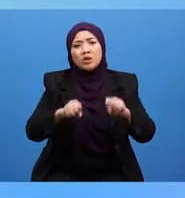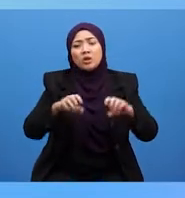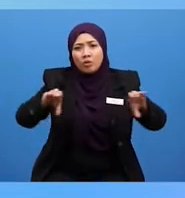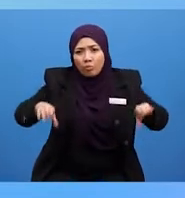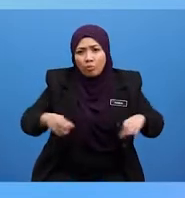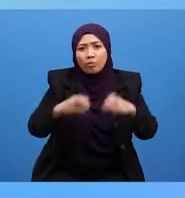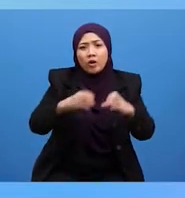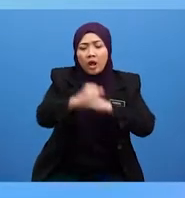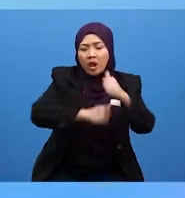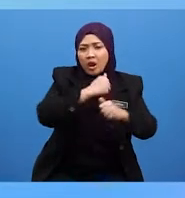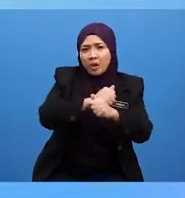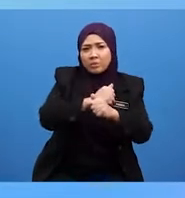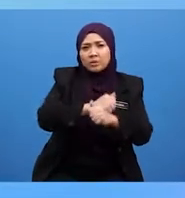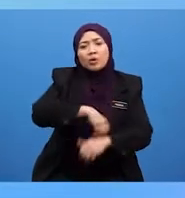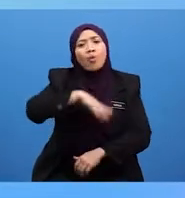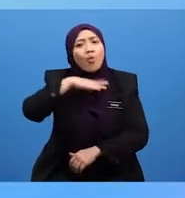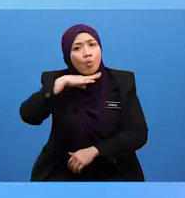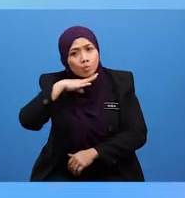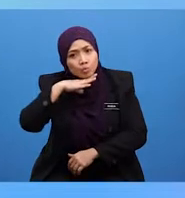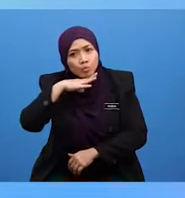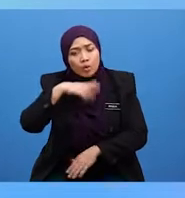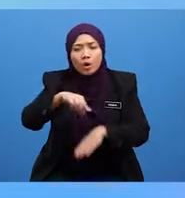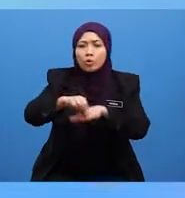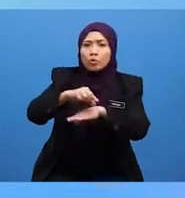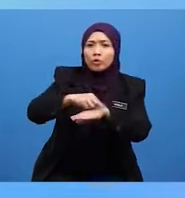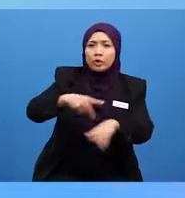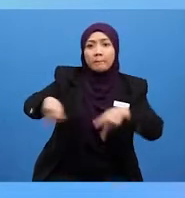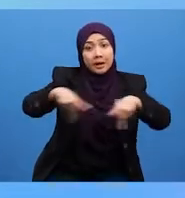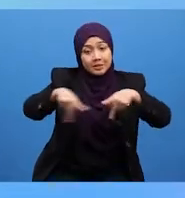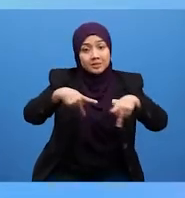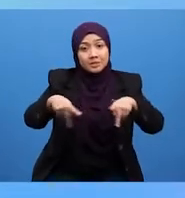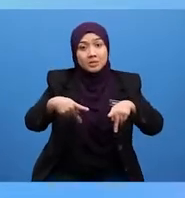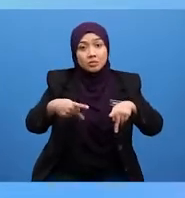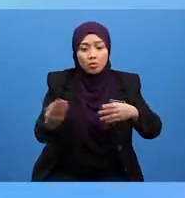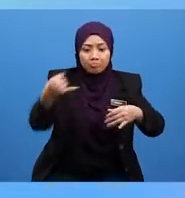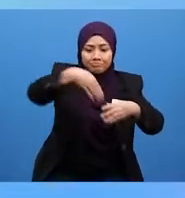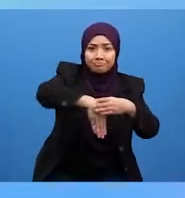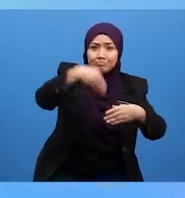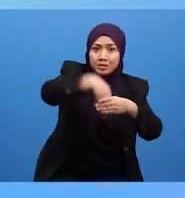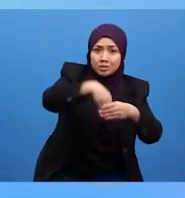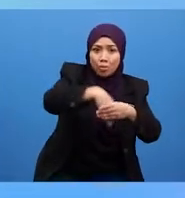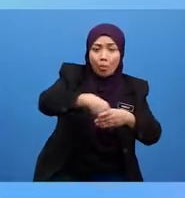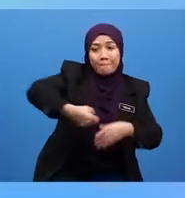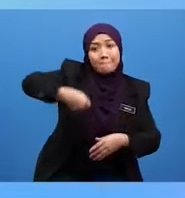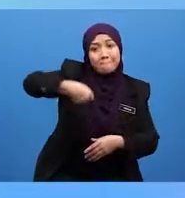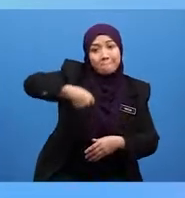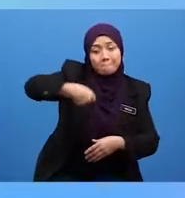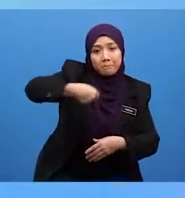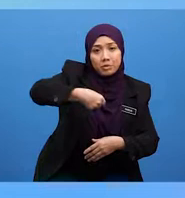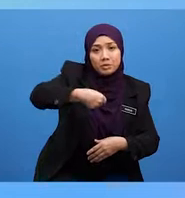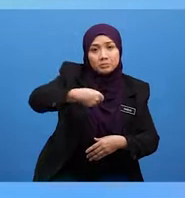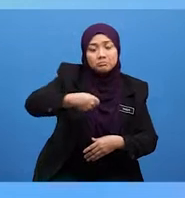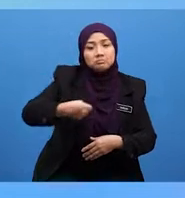sekitar. Penggunaan beg plastik untuk mengisi barangan yang dibeli kini dilarang. Larangan